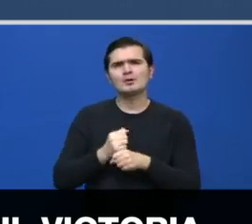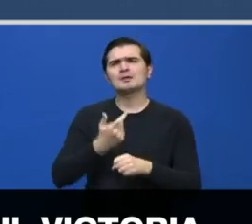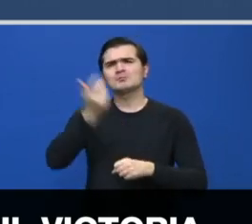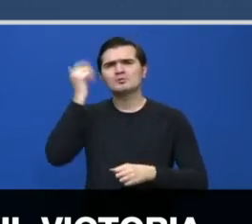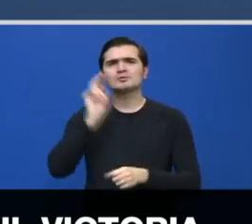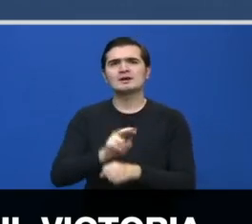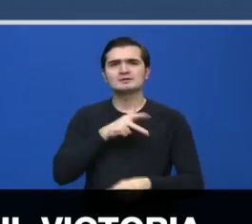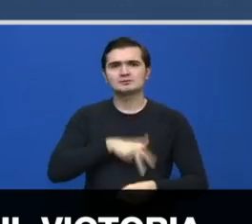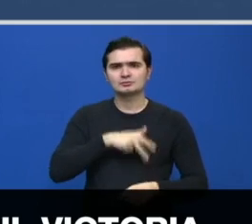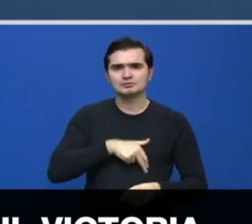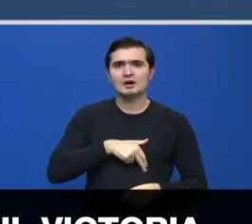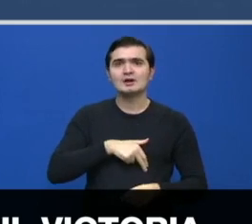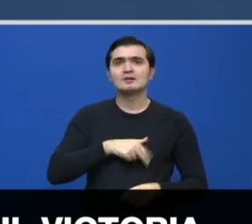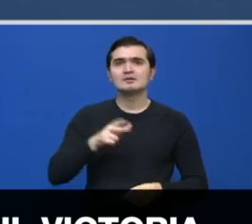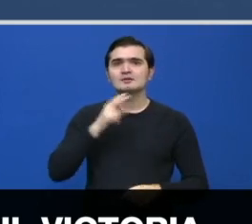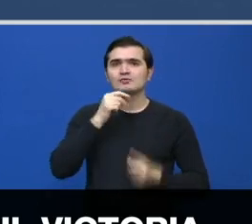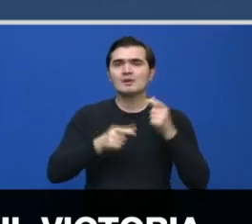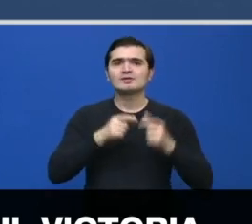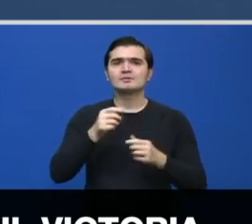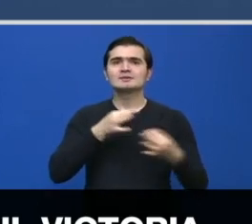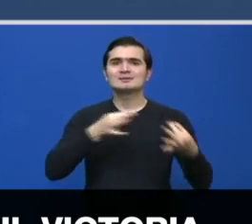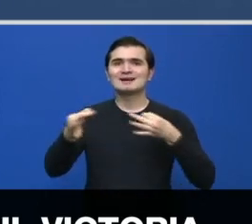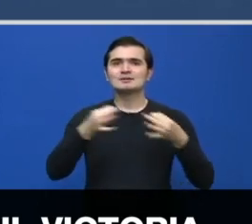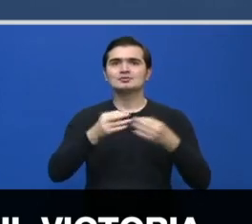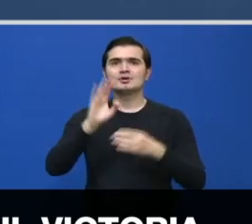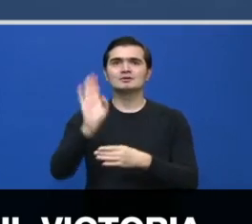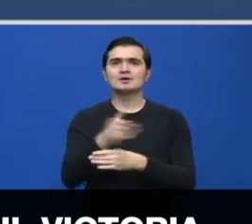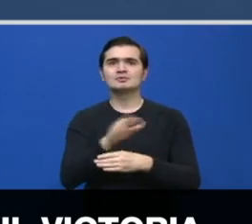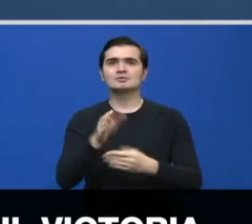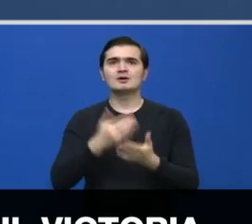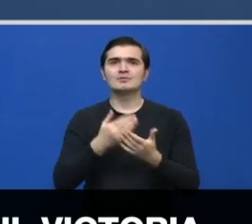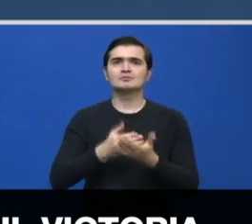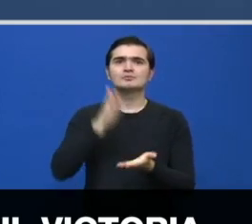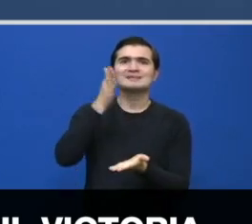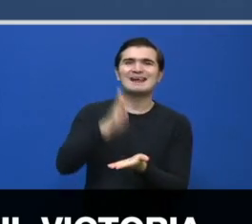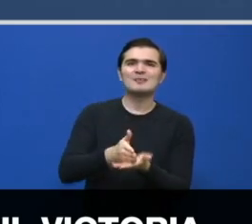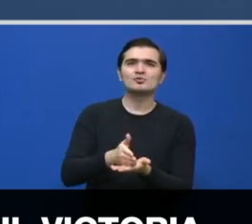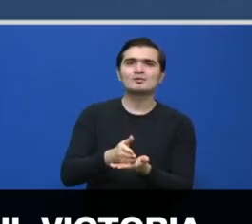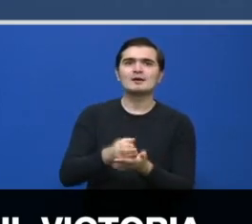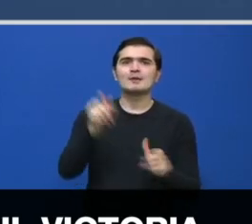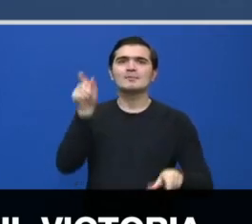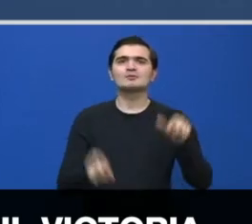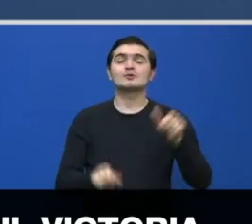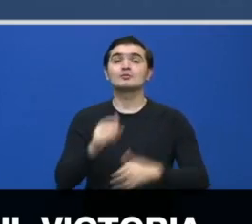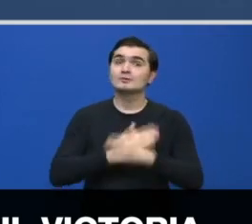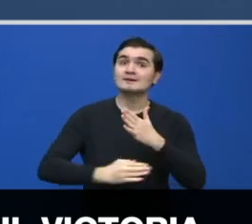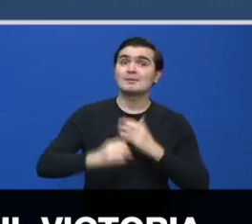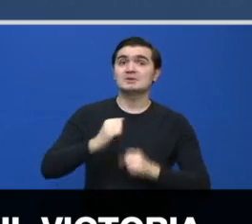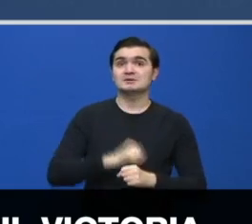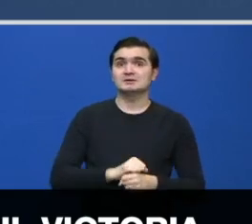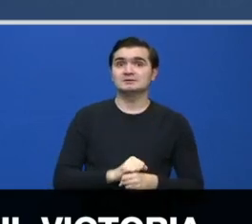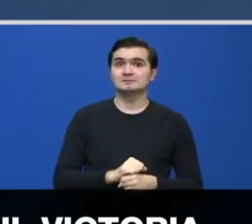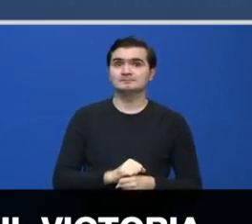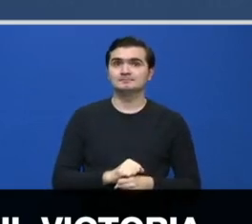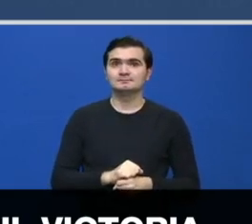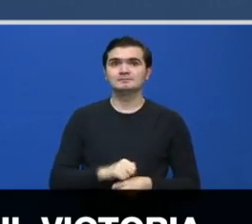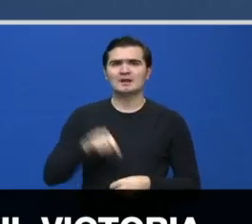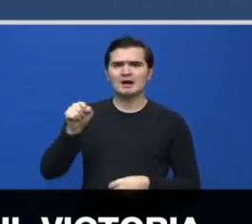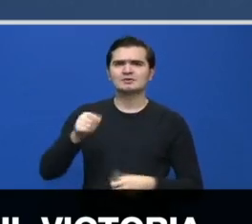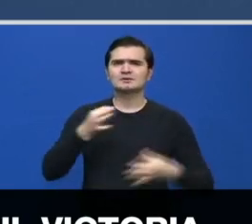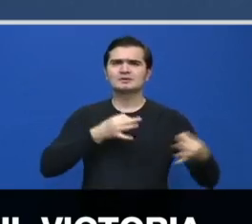socială, este strategia națională privind drepturile persoanelor cu dizabilități, strategie